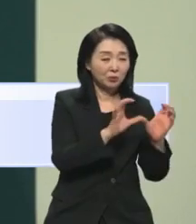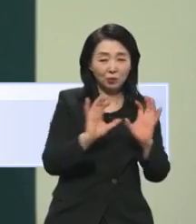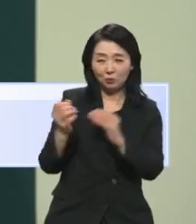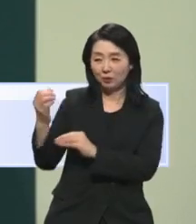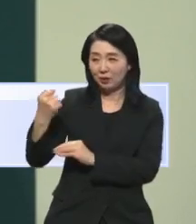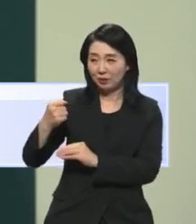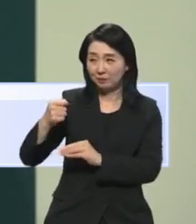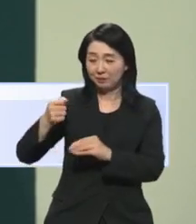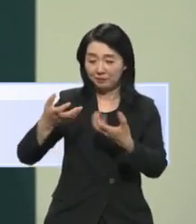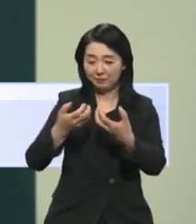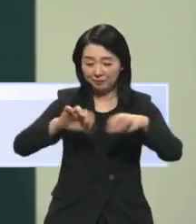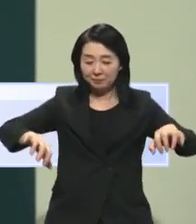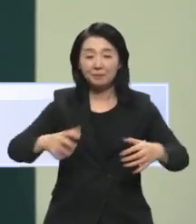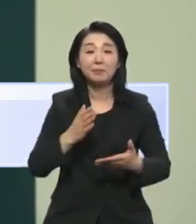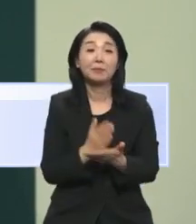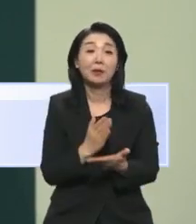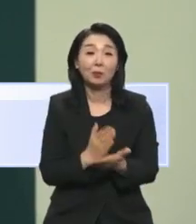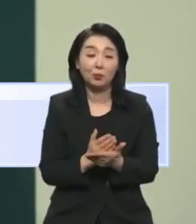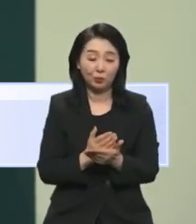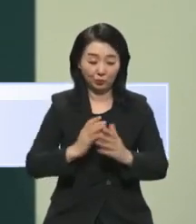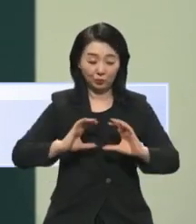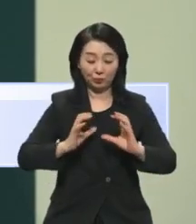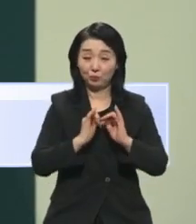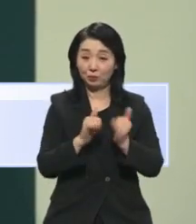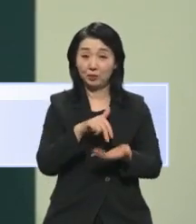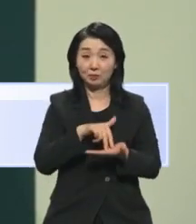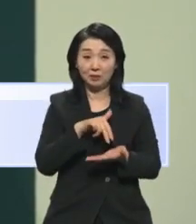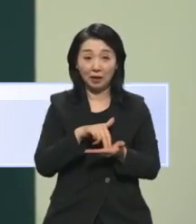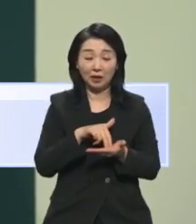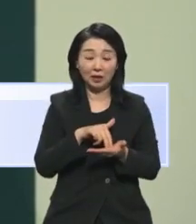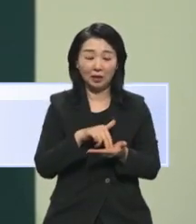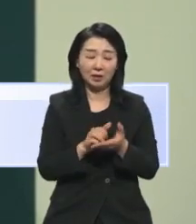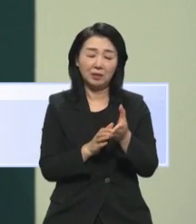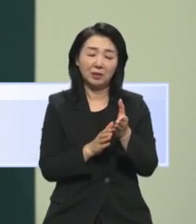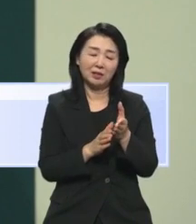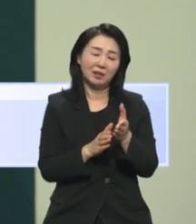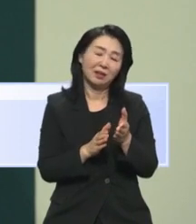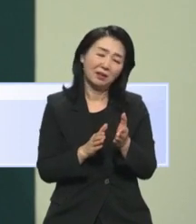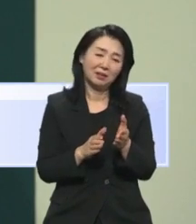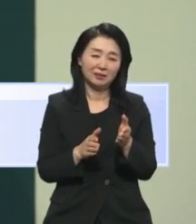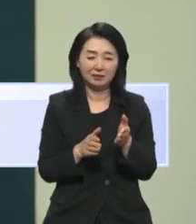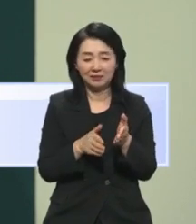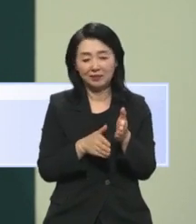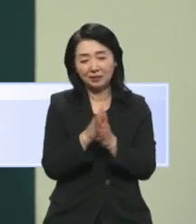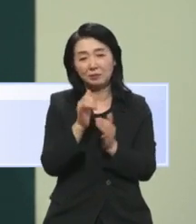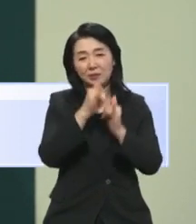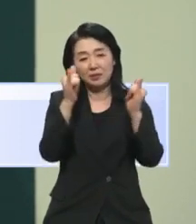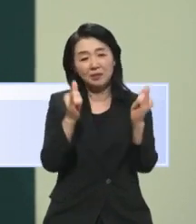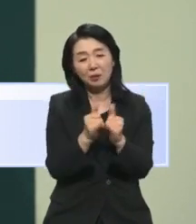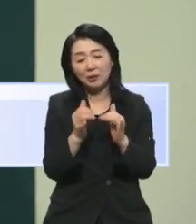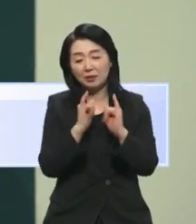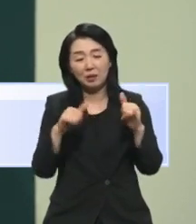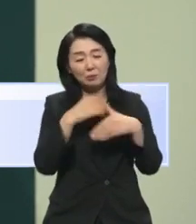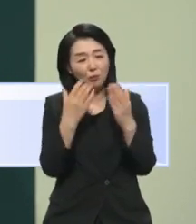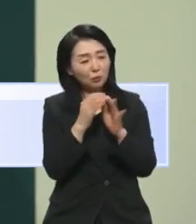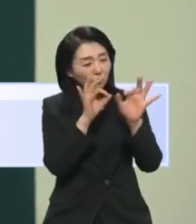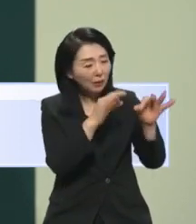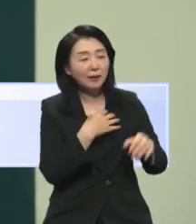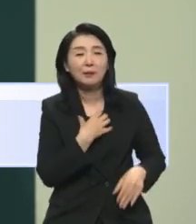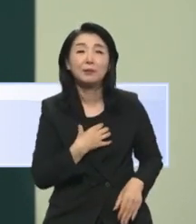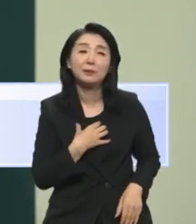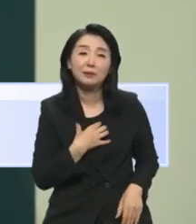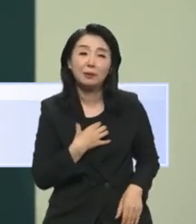좀 국민적 차원에서 시민사위 지도자들도 걱정을 많이 하고 계시기 때문에 저는 뭐